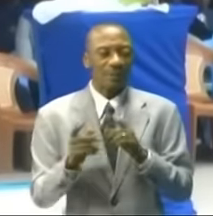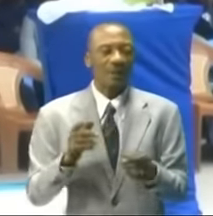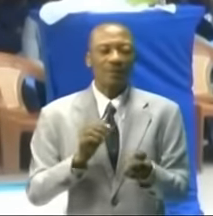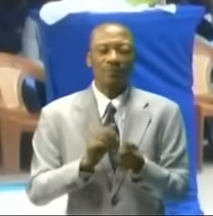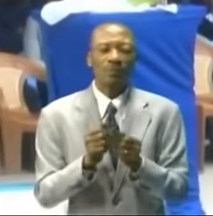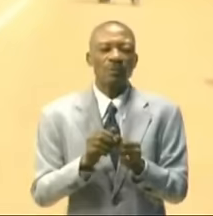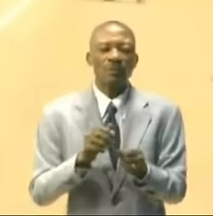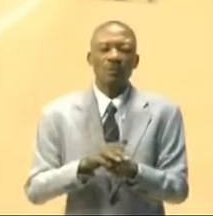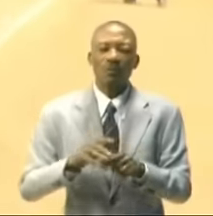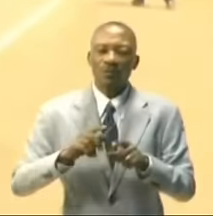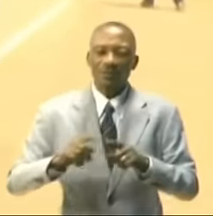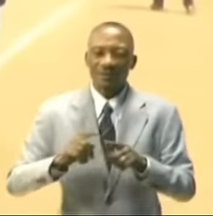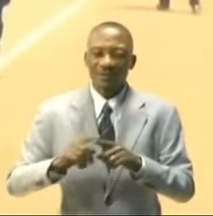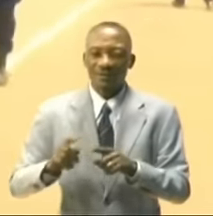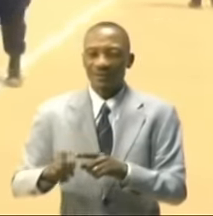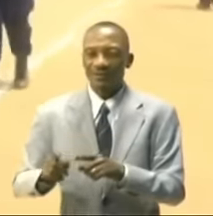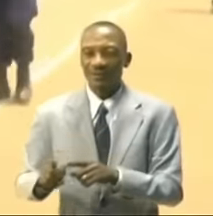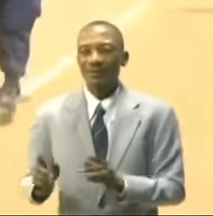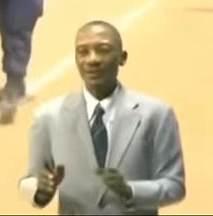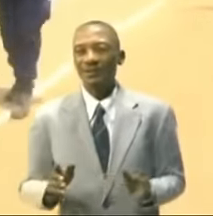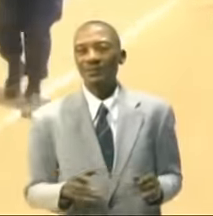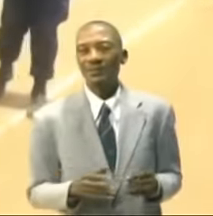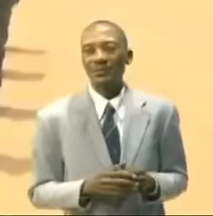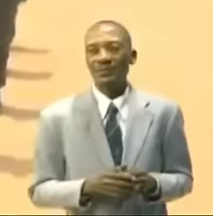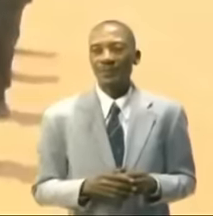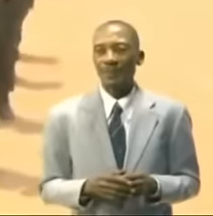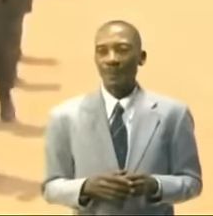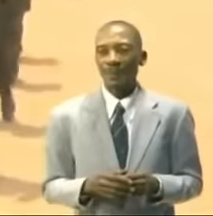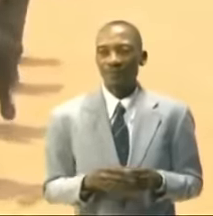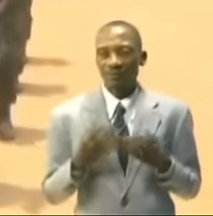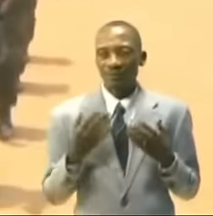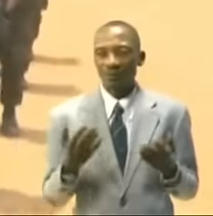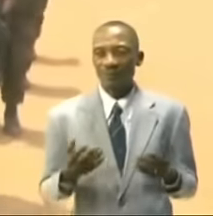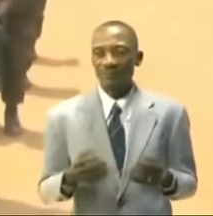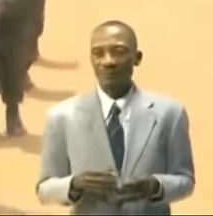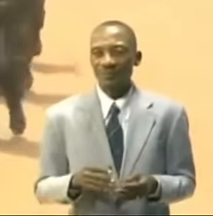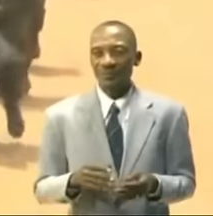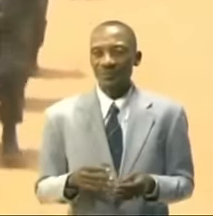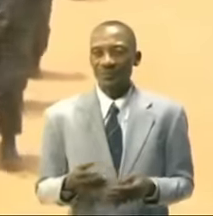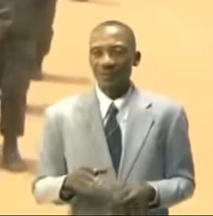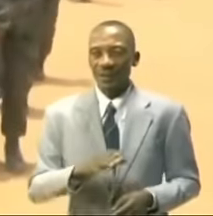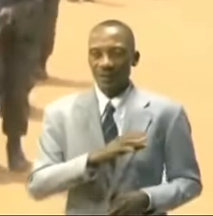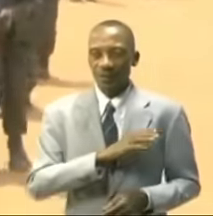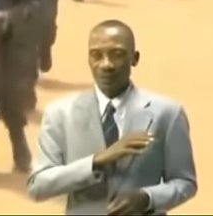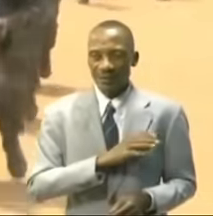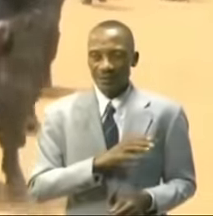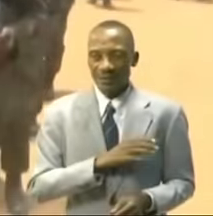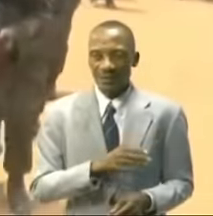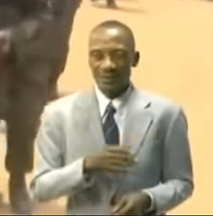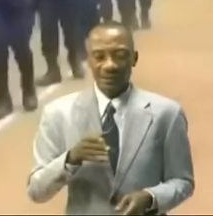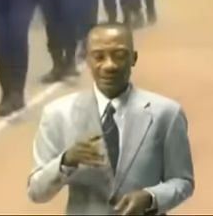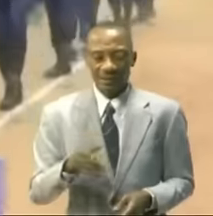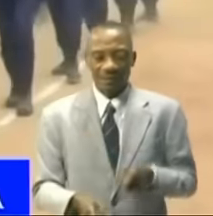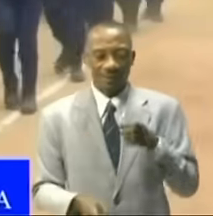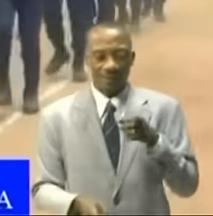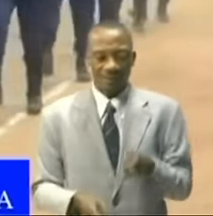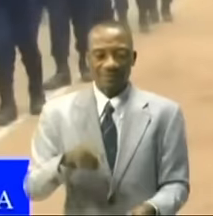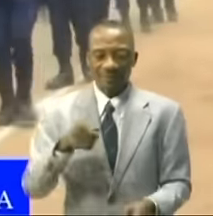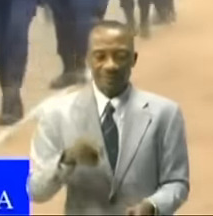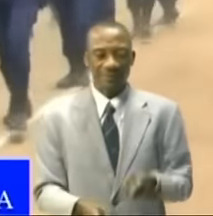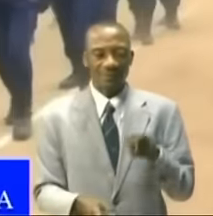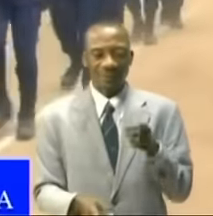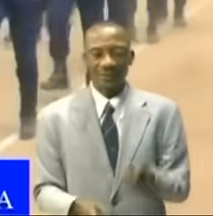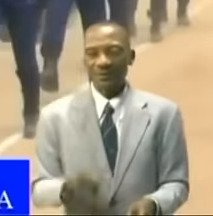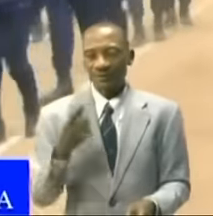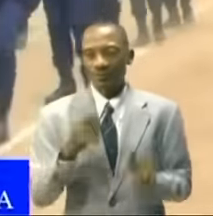que la cérémonie s'est clôturée par un défilé mixte forces armées de la République démocratique du Congo et police nationale